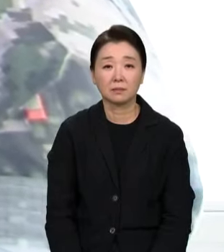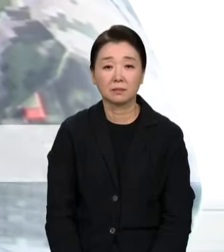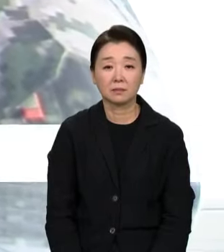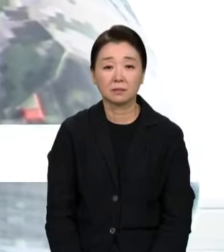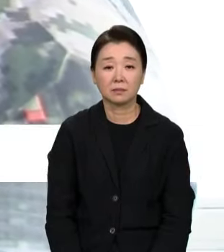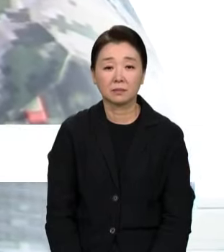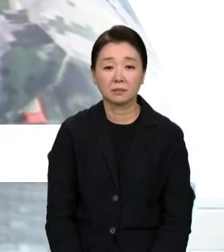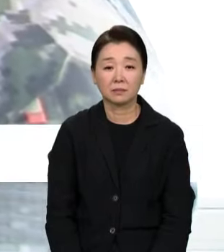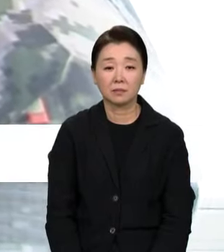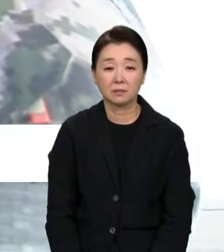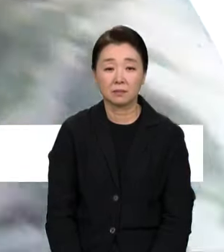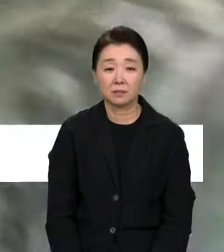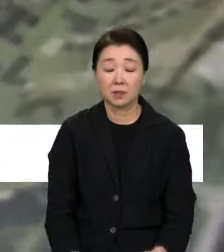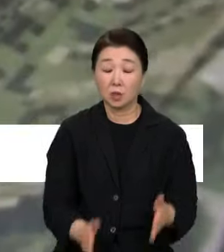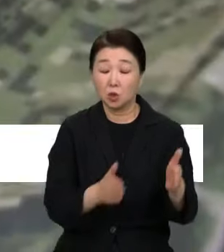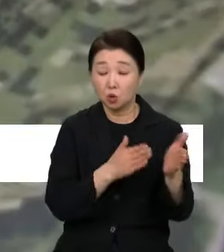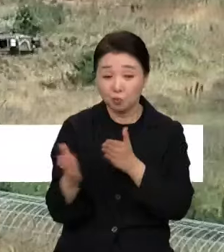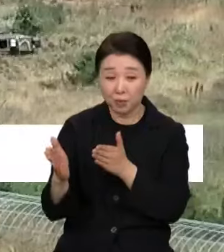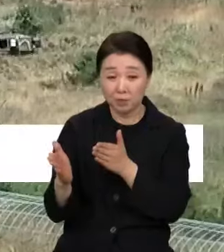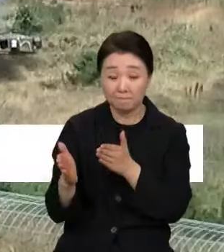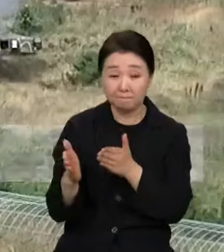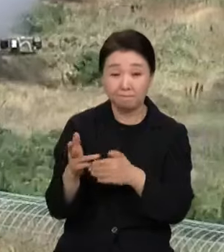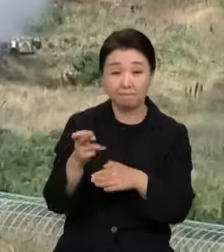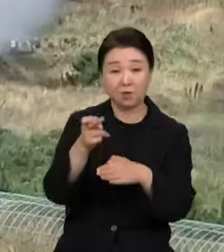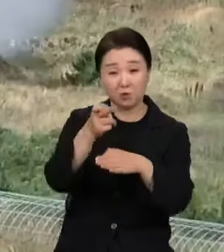준비! 준비! 쏴!